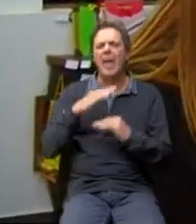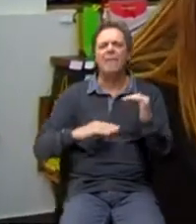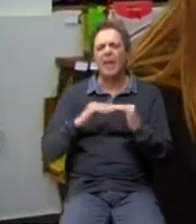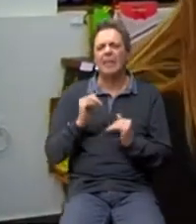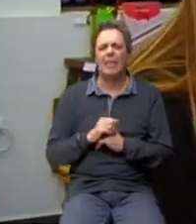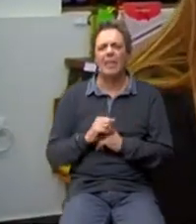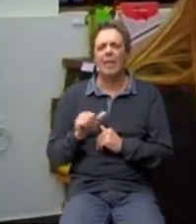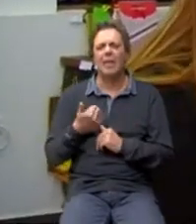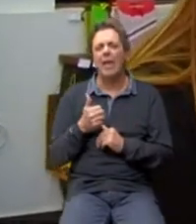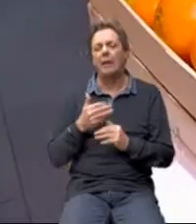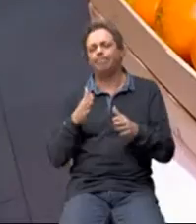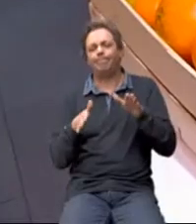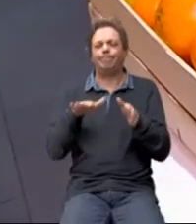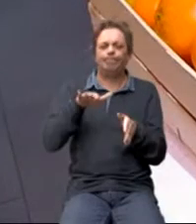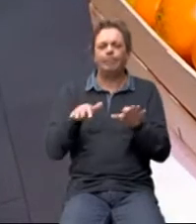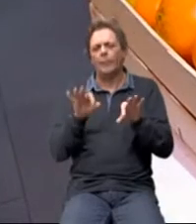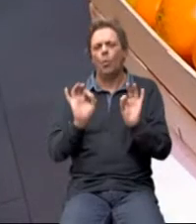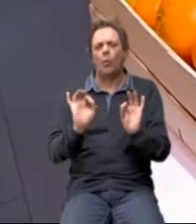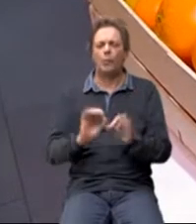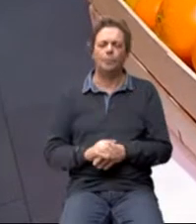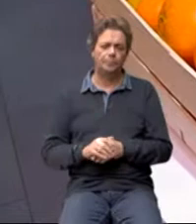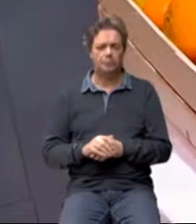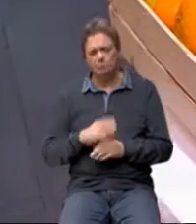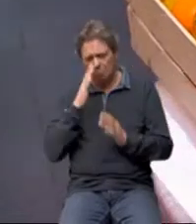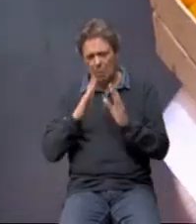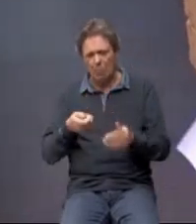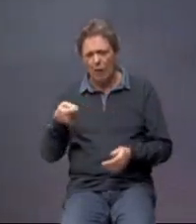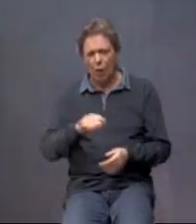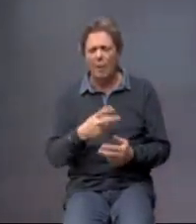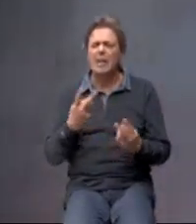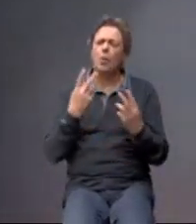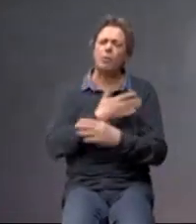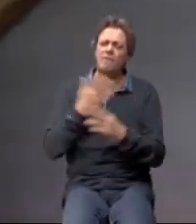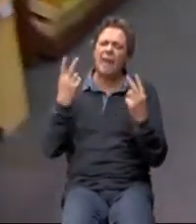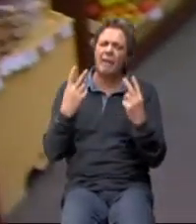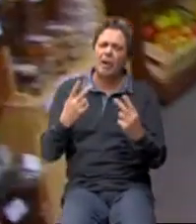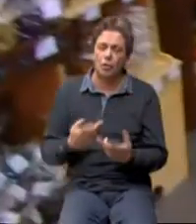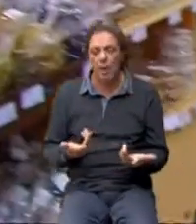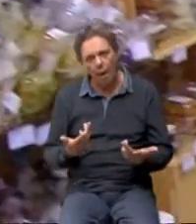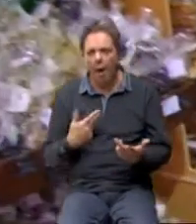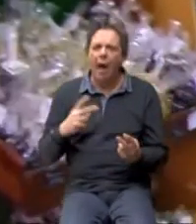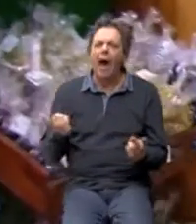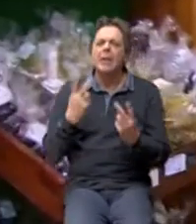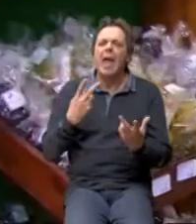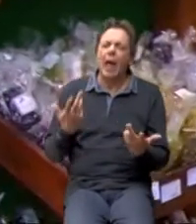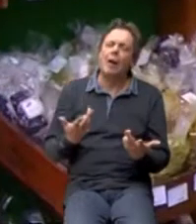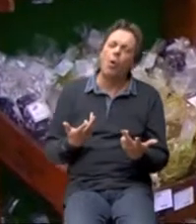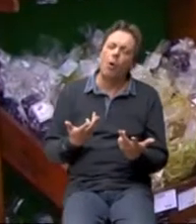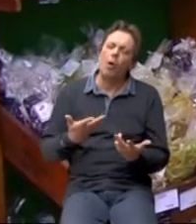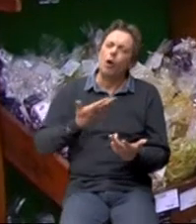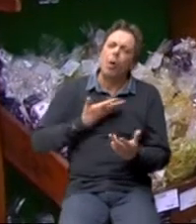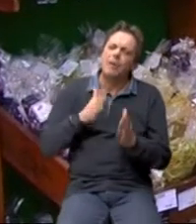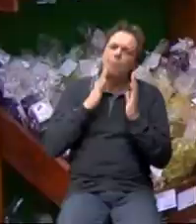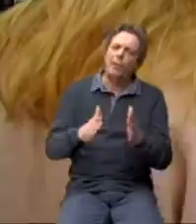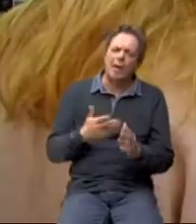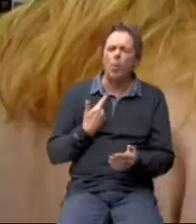je optimalan. Povjerenje kupaca od velike važnosti, a steći ga i nije baš lako uz sve veći